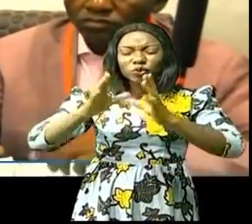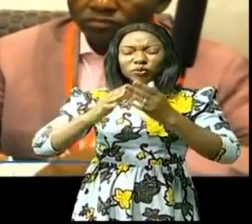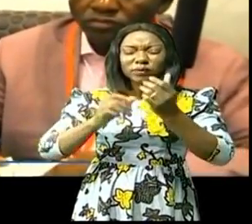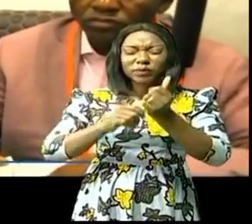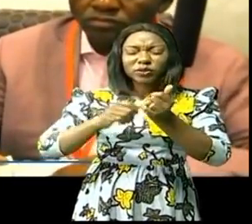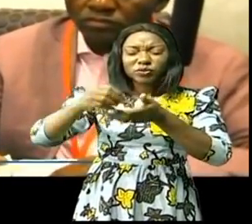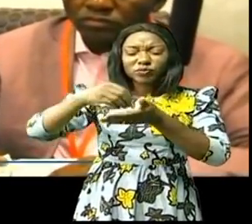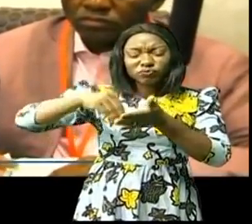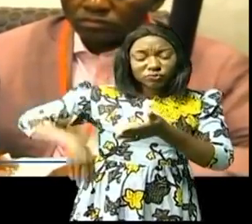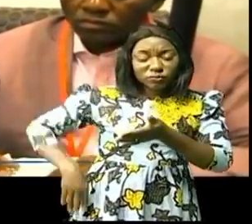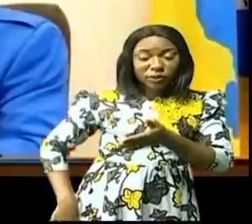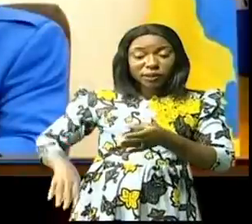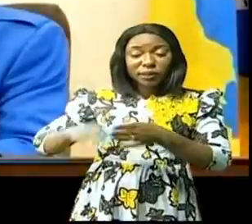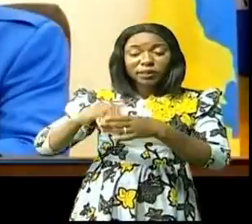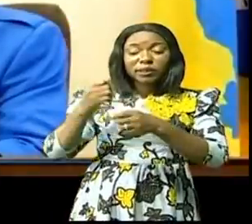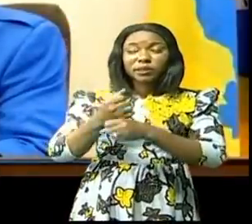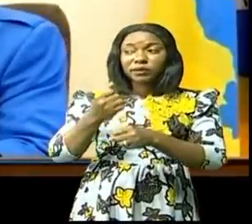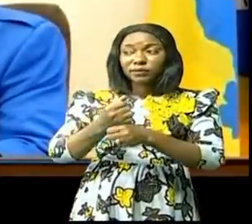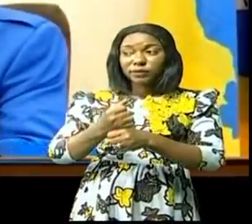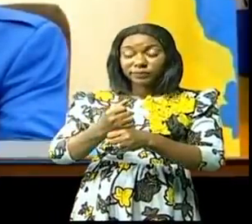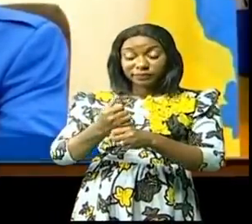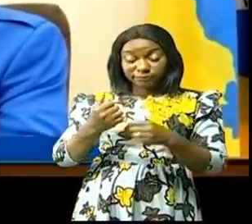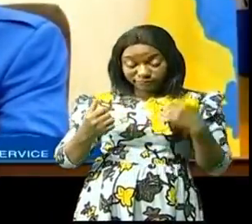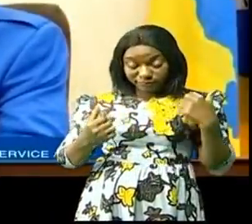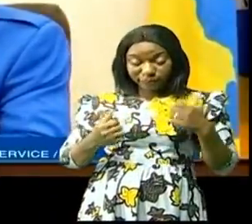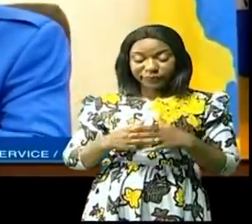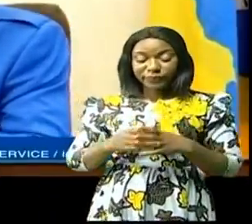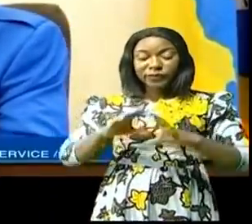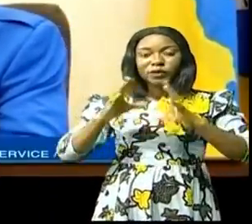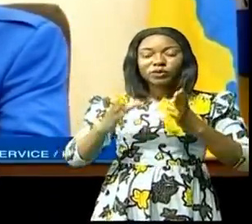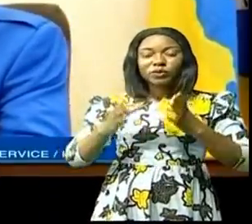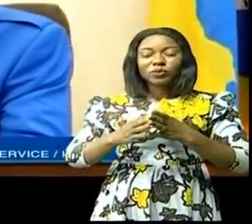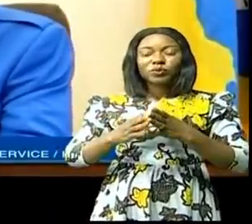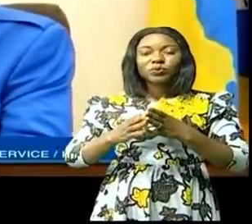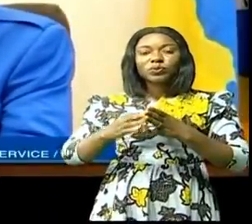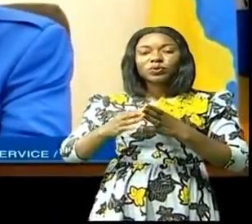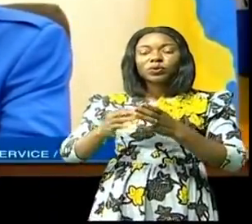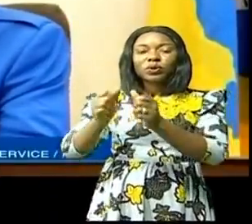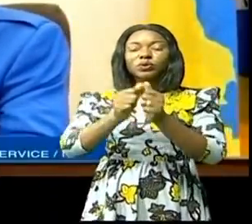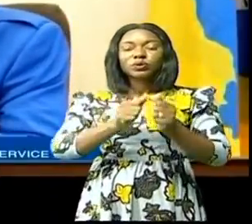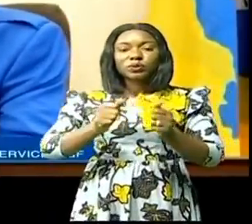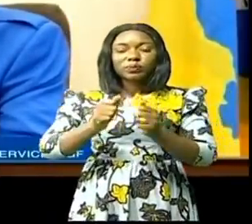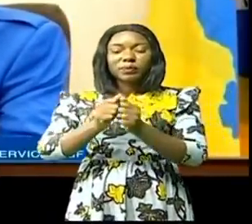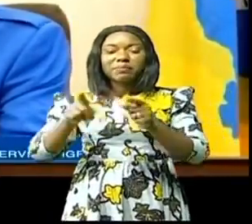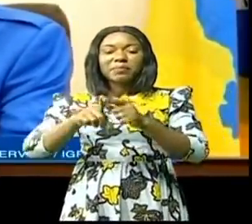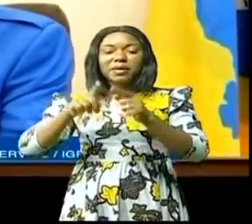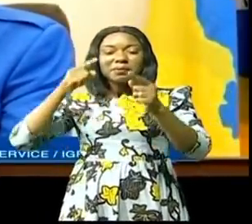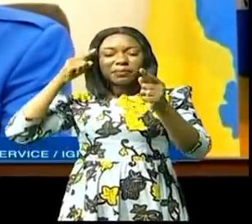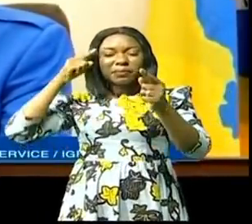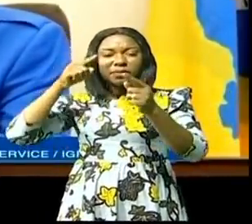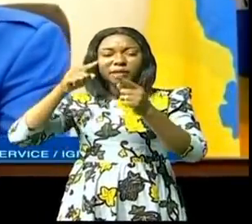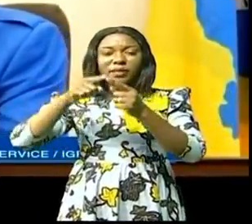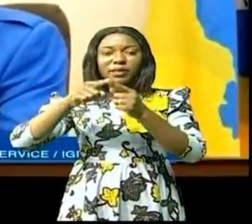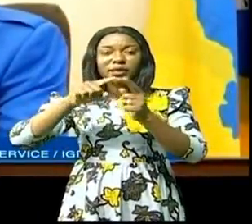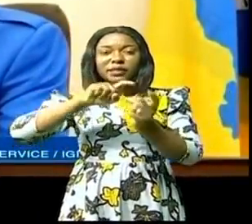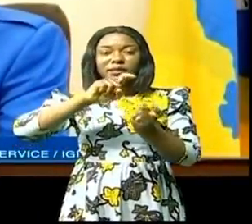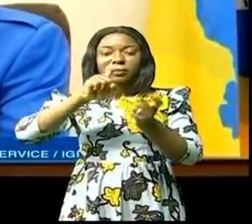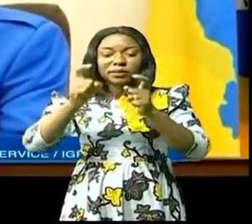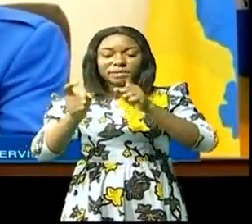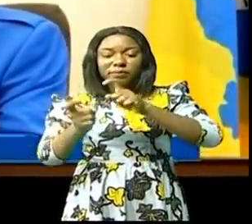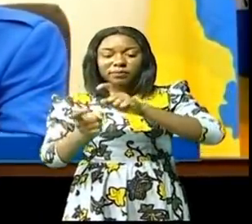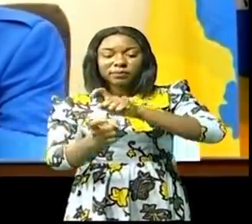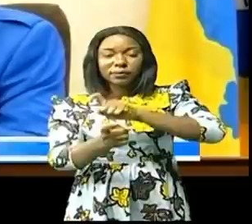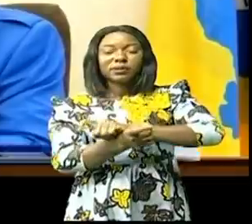dans l'administration publique. Tous ensemble. Ayant les mêmes objectifs, l'amélioration de la gestion